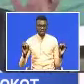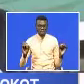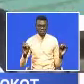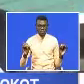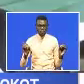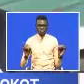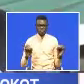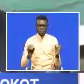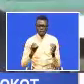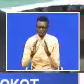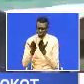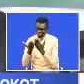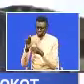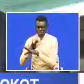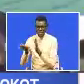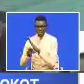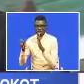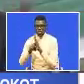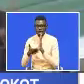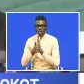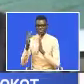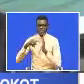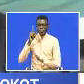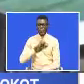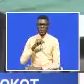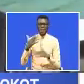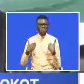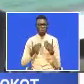Tumeleta hiyo kitabu na legal experts. Hatutaki room among us.